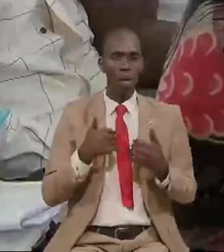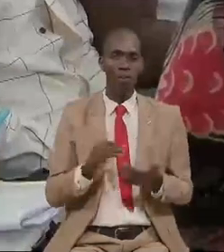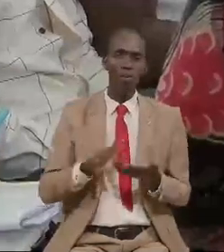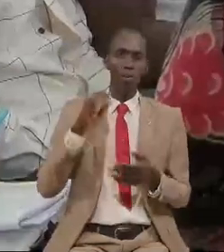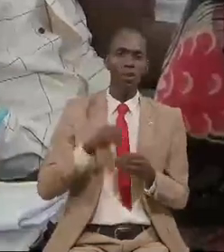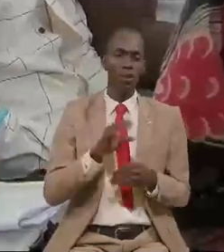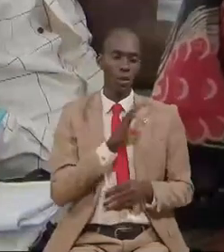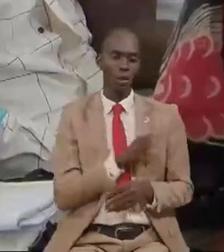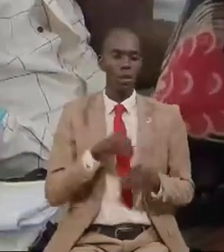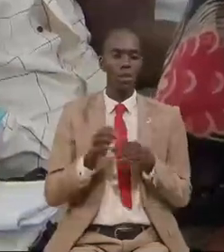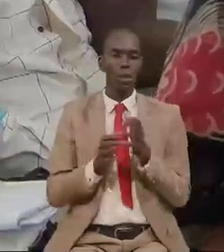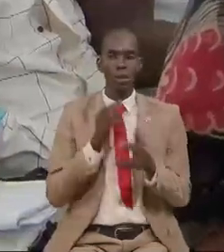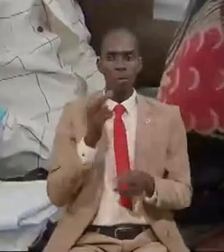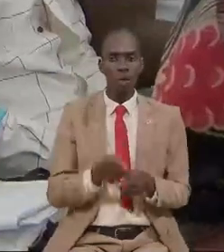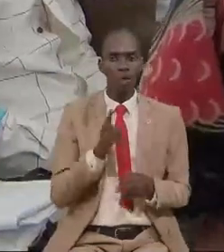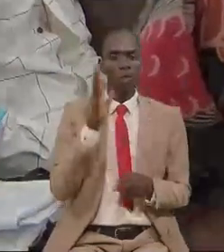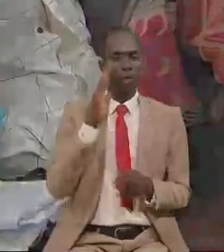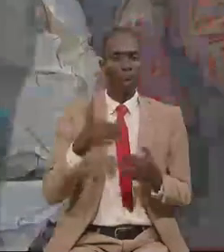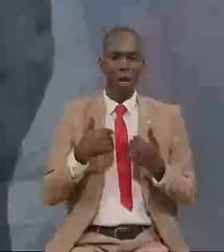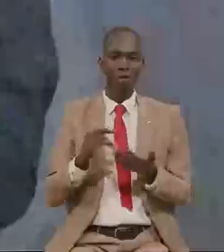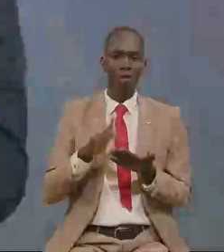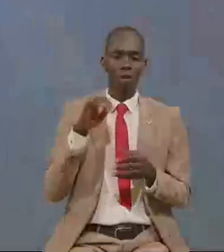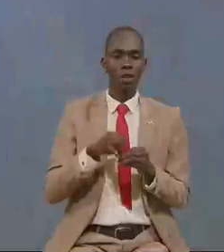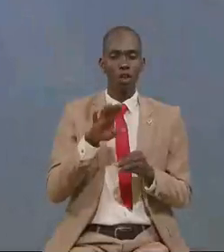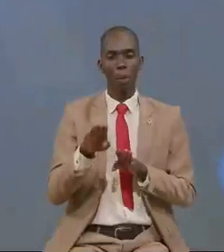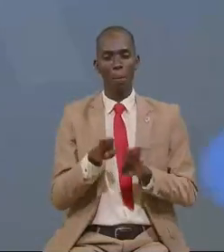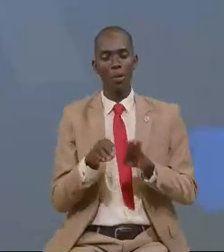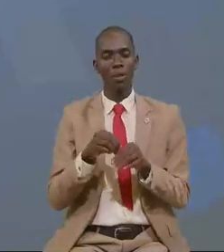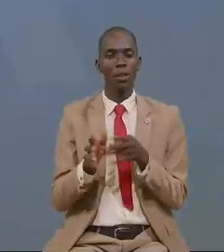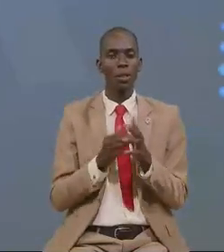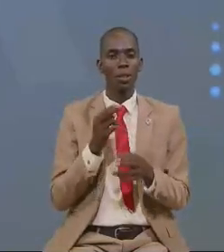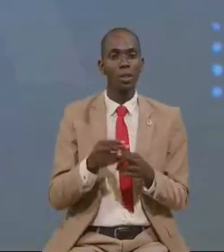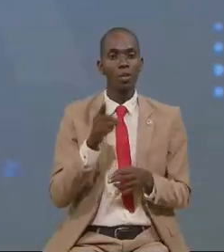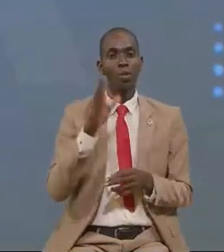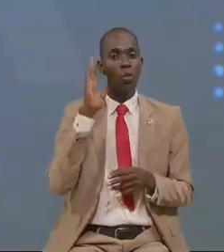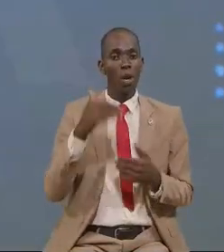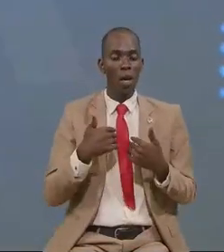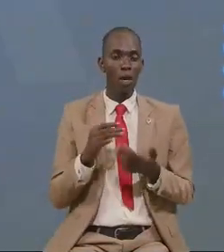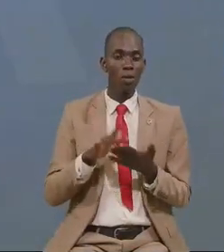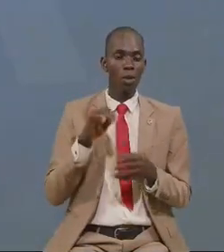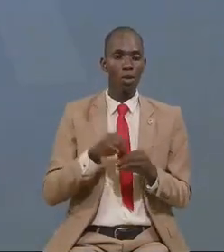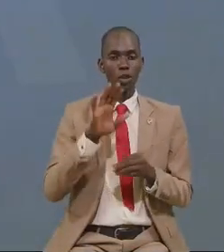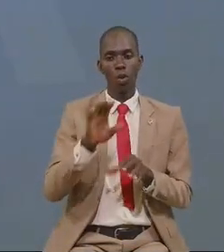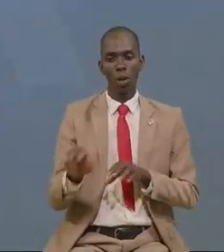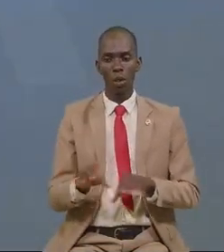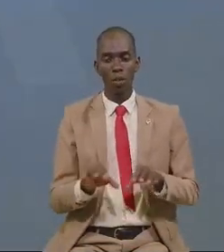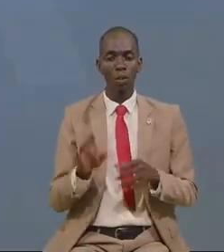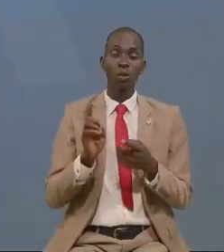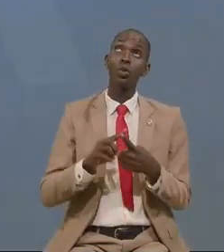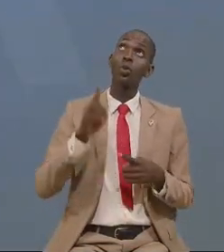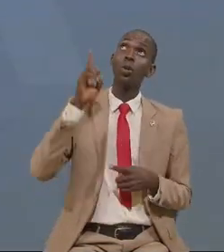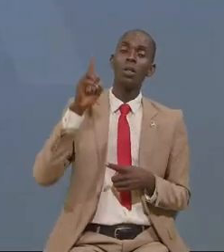dans ton comportement. Il aura la gloire dans ton action. À lui soit la gloire dans l'Église